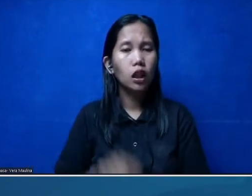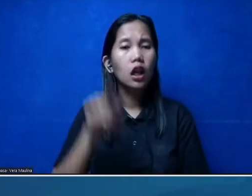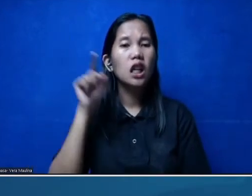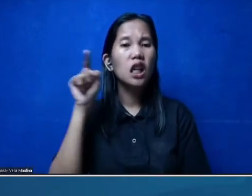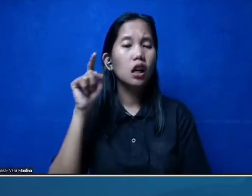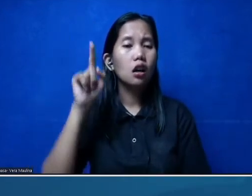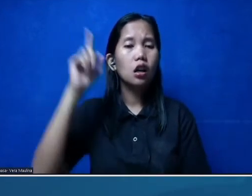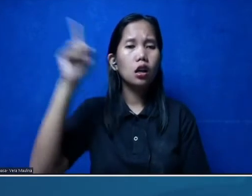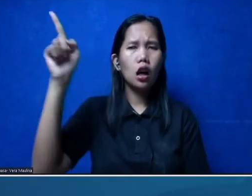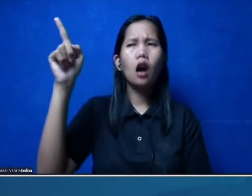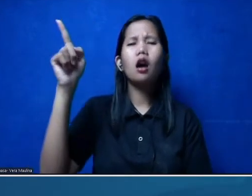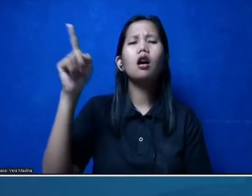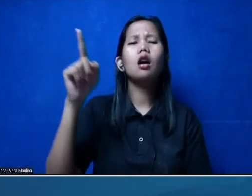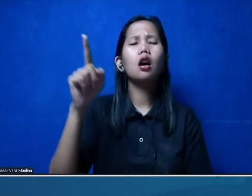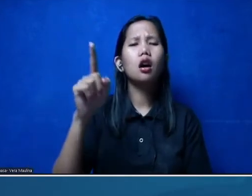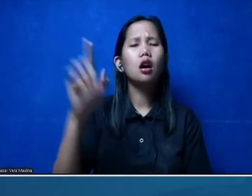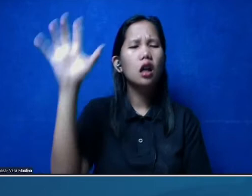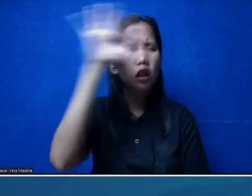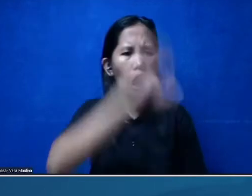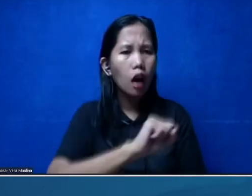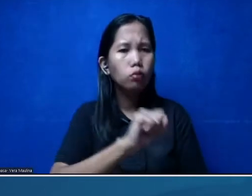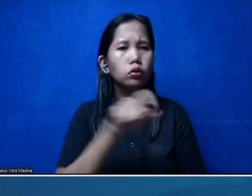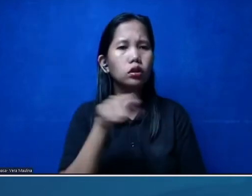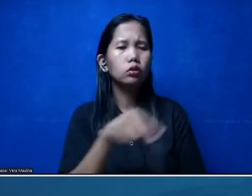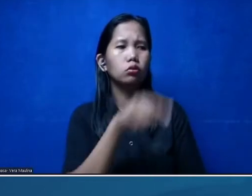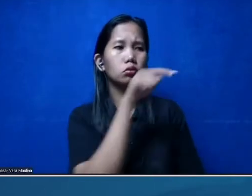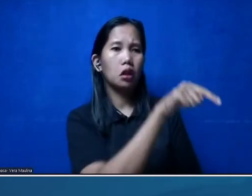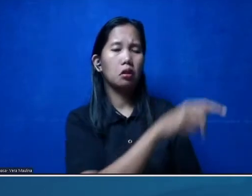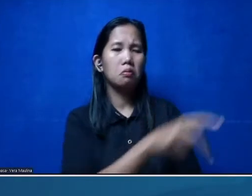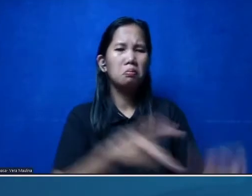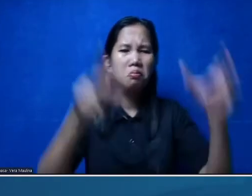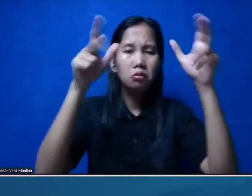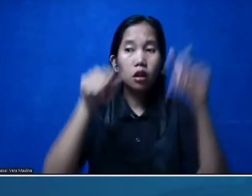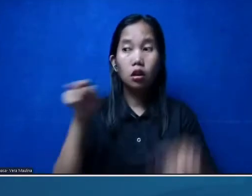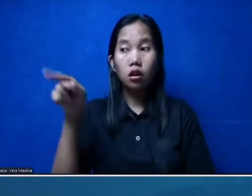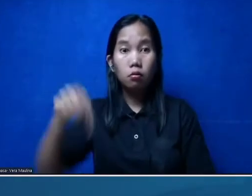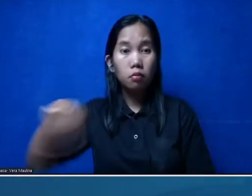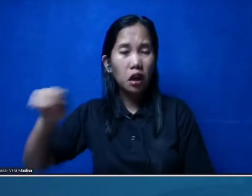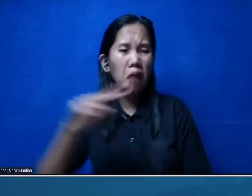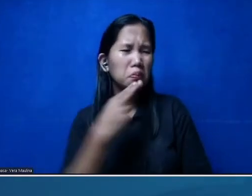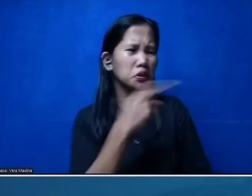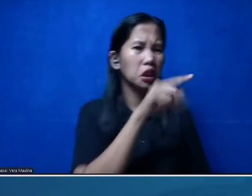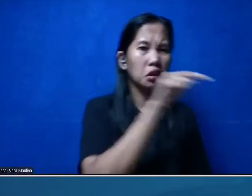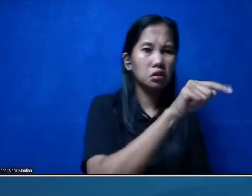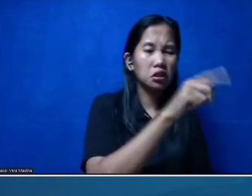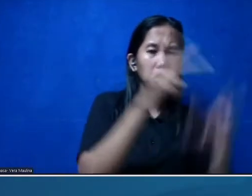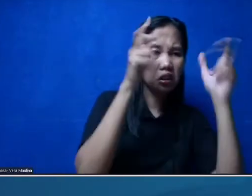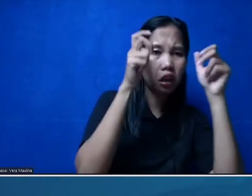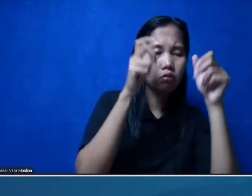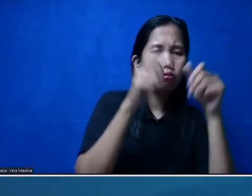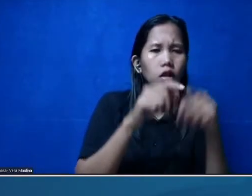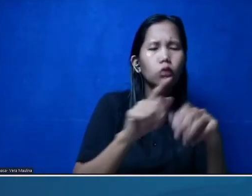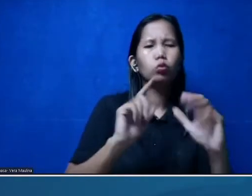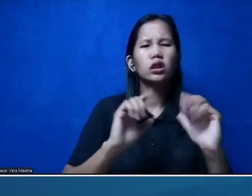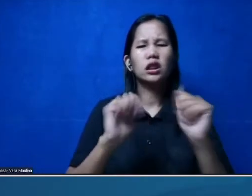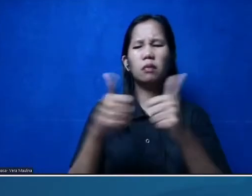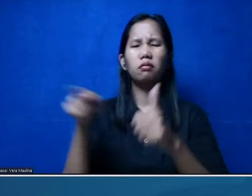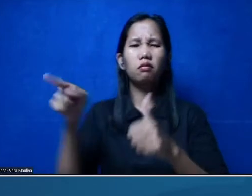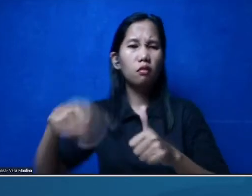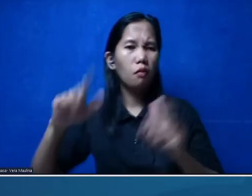adik-adik orang-orang muda hati-hati ya ketika kita sekarang ini banyak informasi-informasi yang terjadi di internet